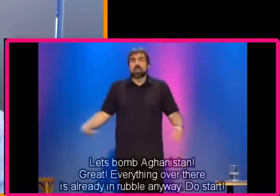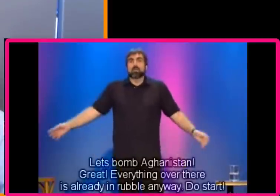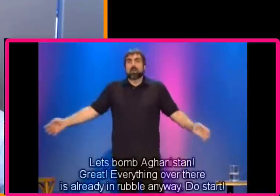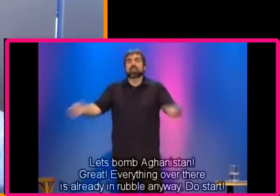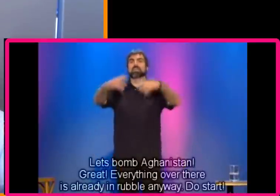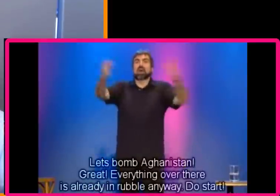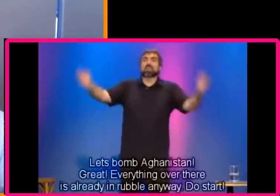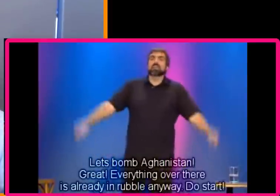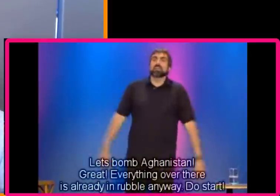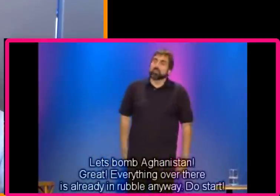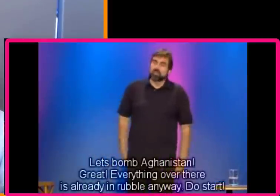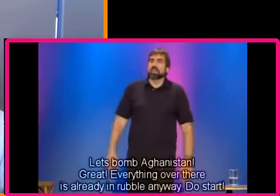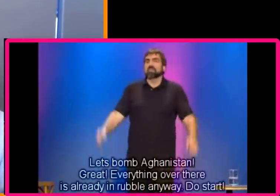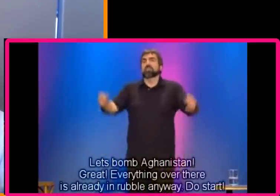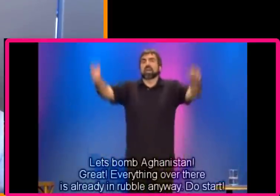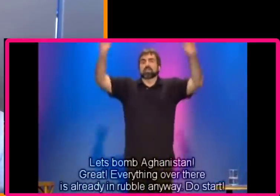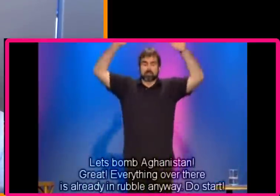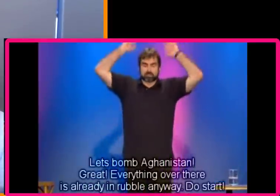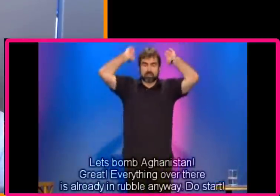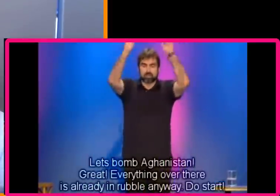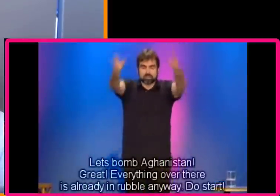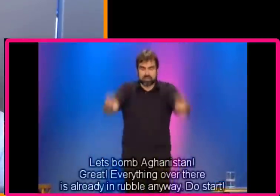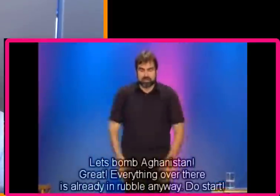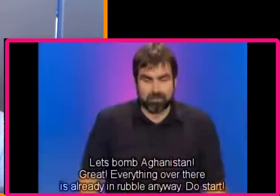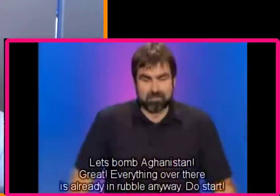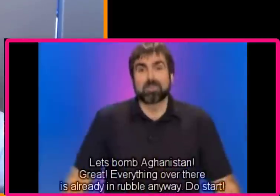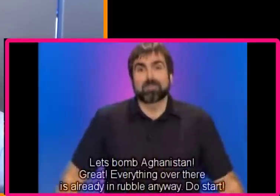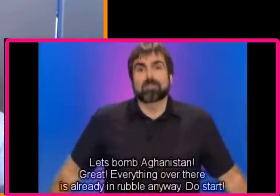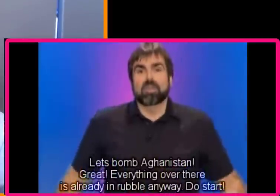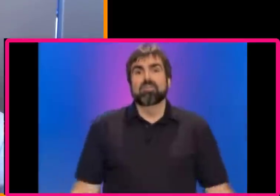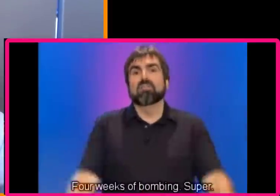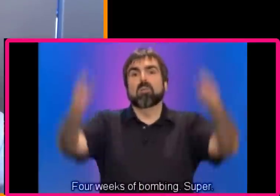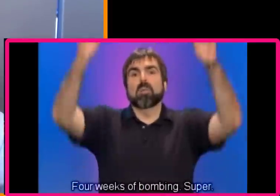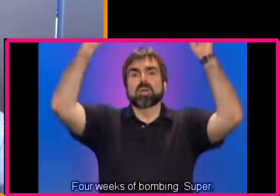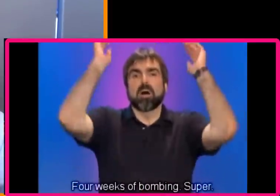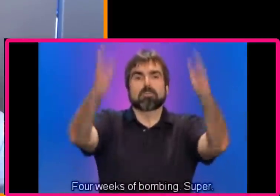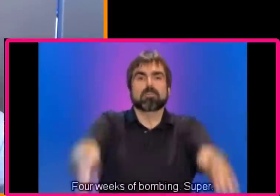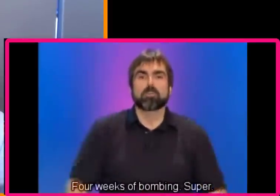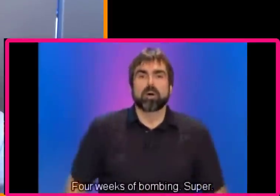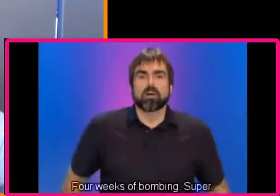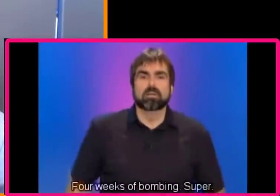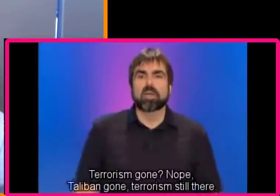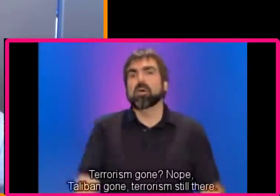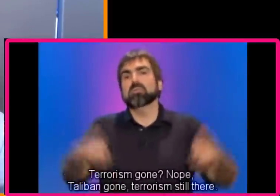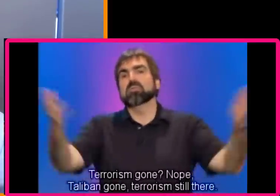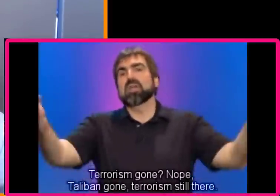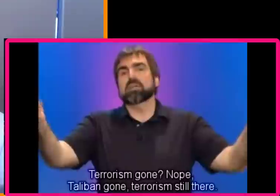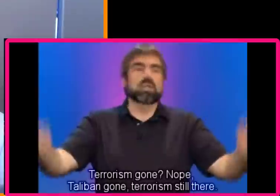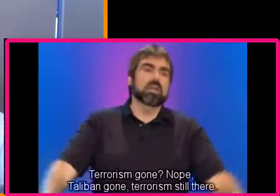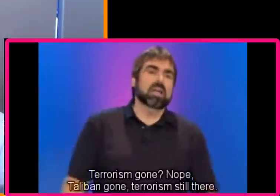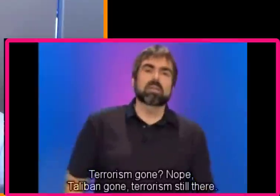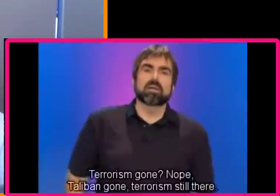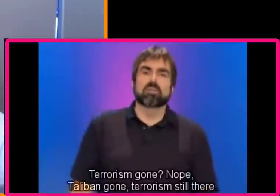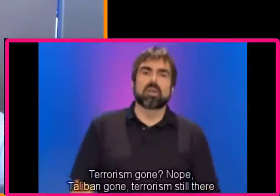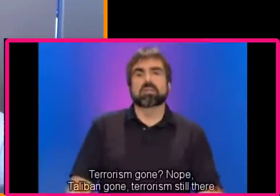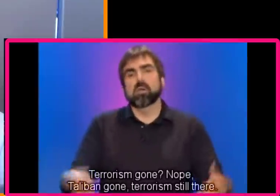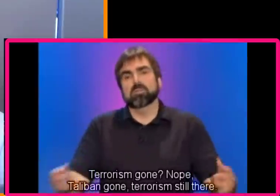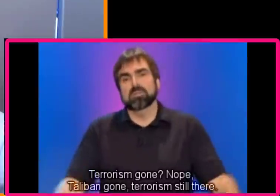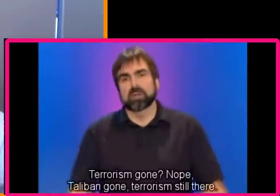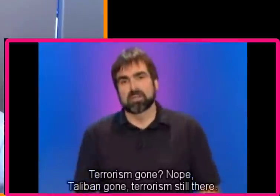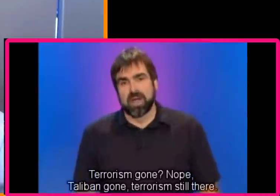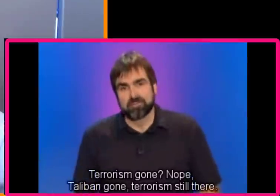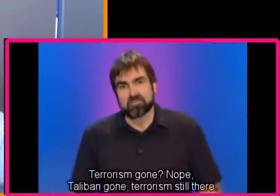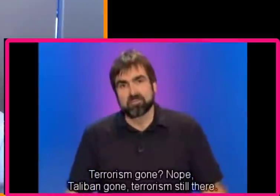bombardiers afghanistan prima da ist alles kaputt macht also vier wochen super terrorismus weg die taliban subjekt